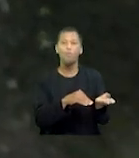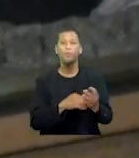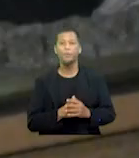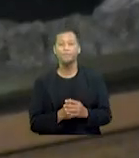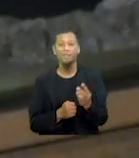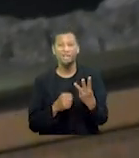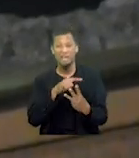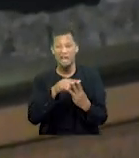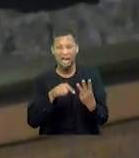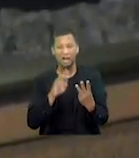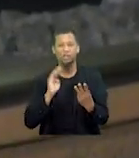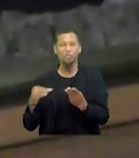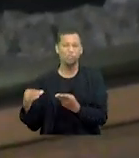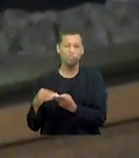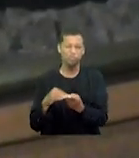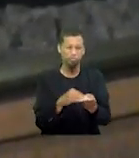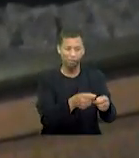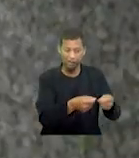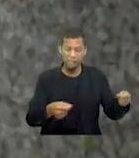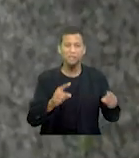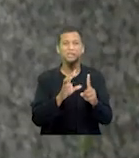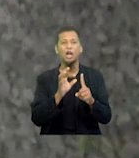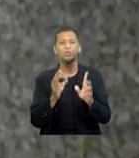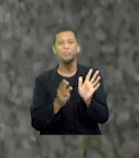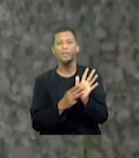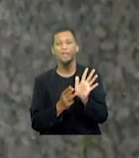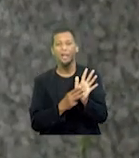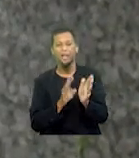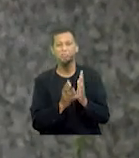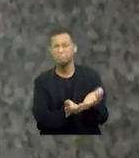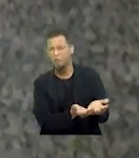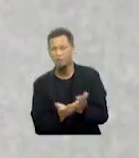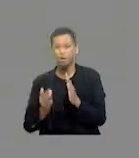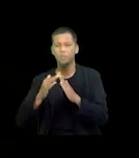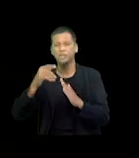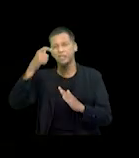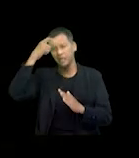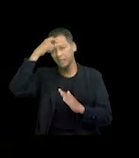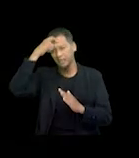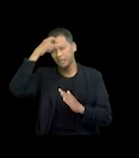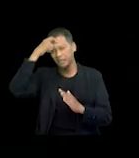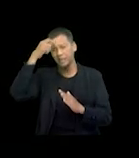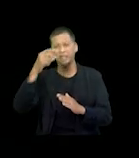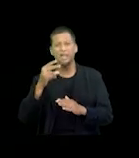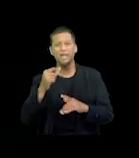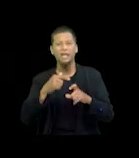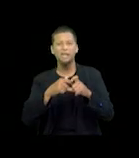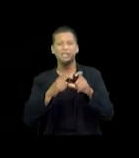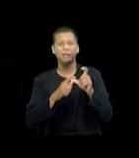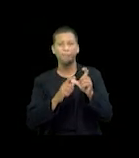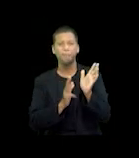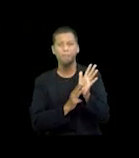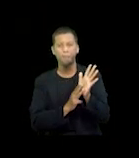terseret sejauh 100 meter. Selanjutnya dibawa ke Rumah Sakit Cipto Mangunkusumo. Yang sebenarnya memang bukan warga sini, tapi